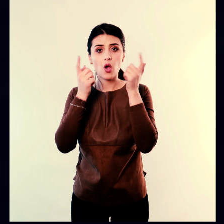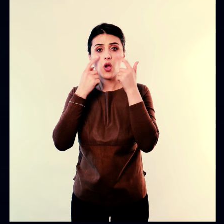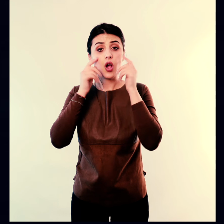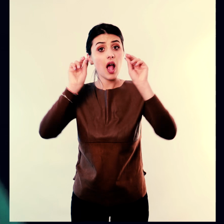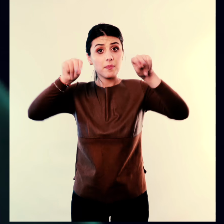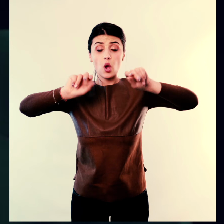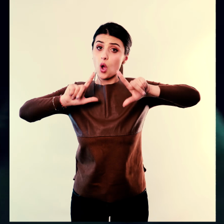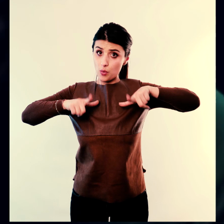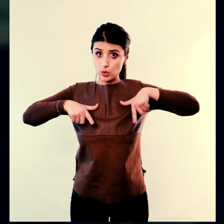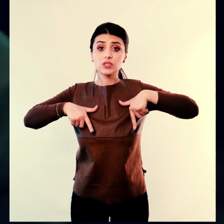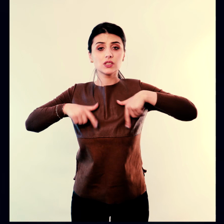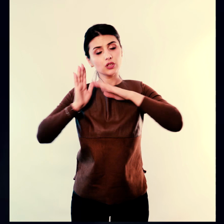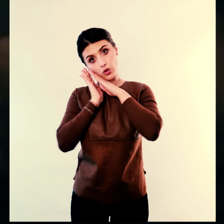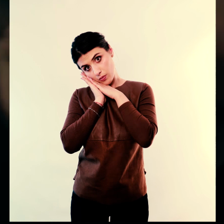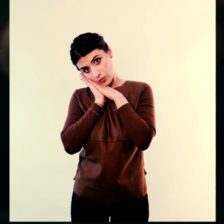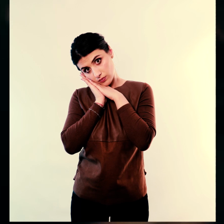ochii obosiți,